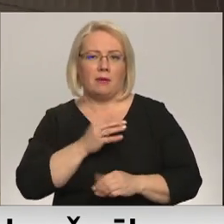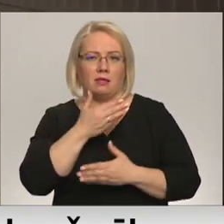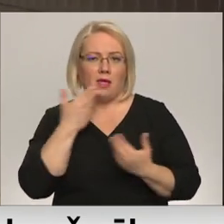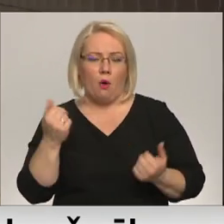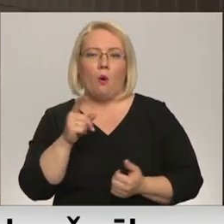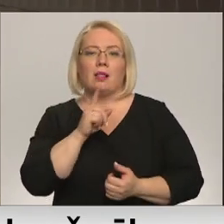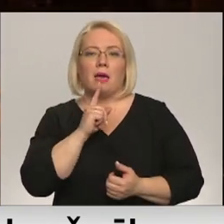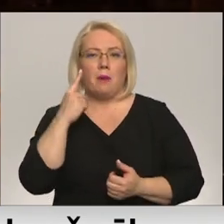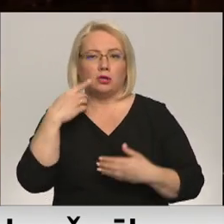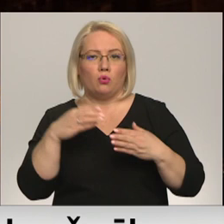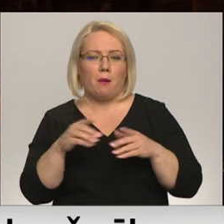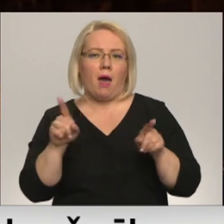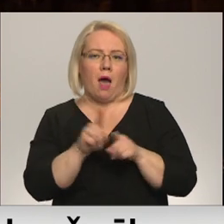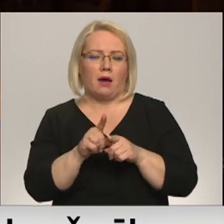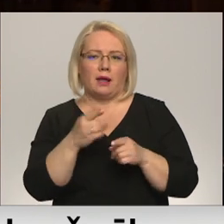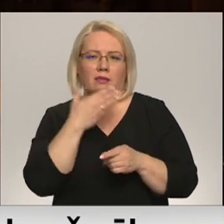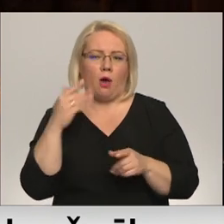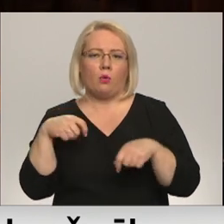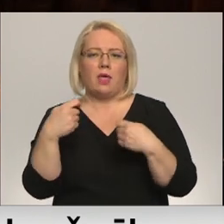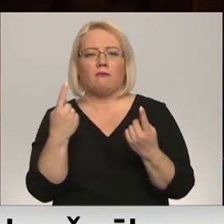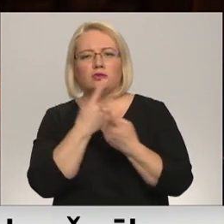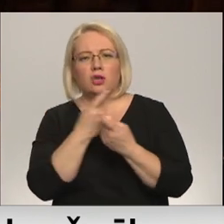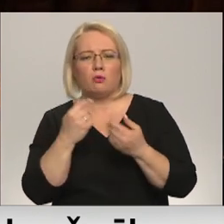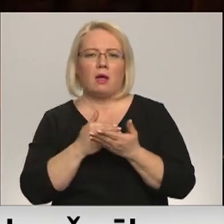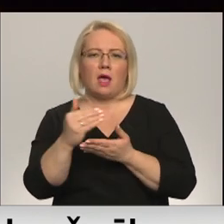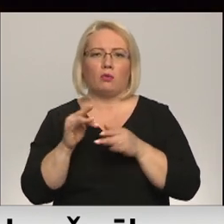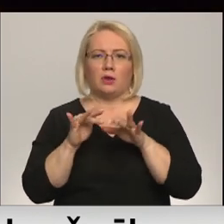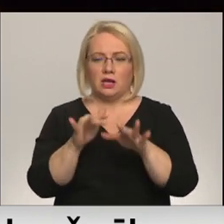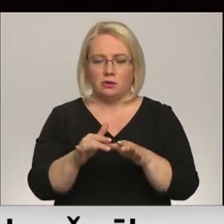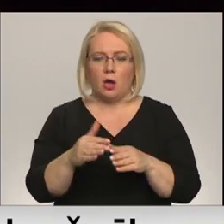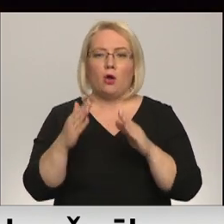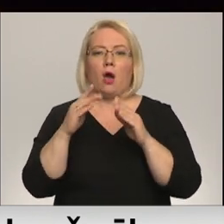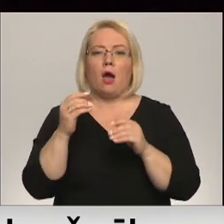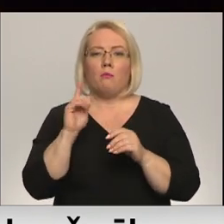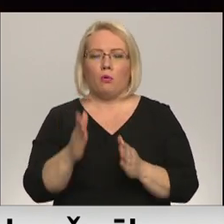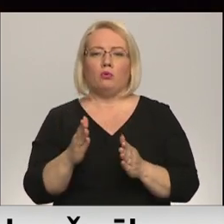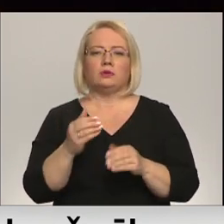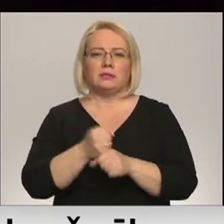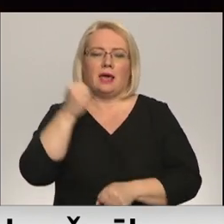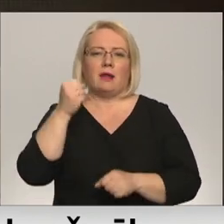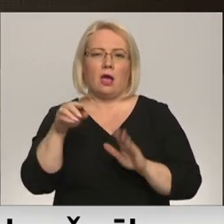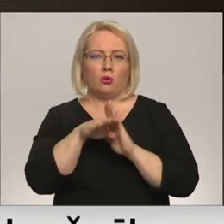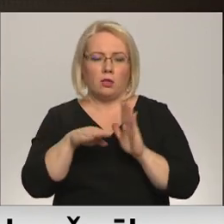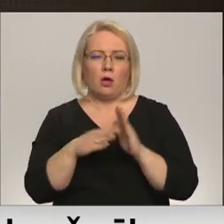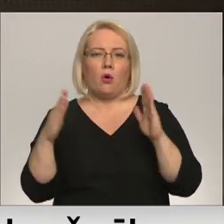savu tālāko rīcību. Iespējams, nākšoties pielietot radikālas metodes, jo māja esot bīstam iedzīvotājiem. Agnese Plan, Jānis Goldbergs, TV.